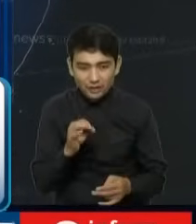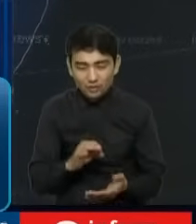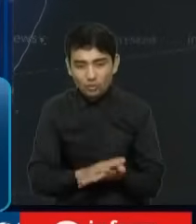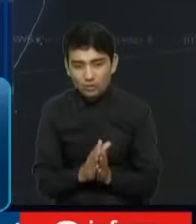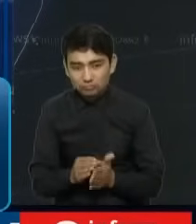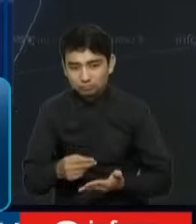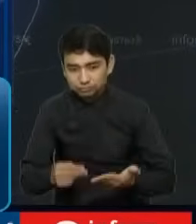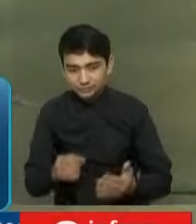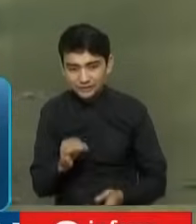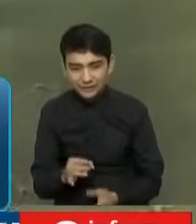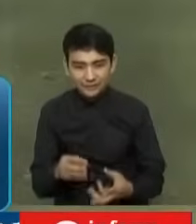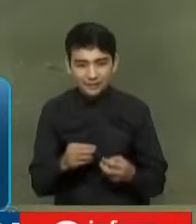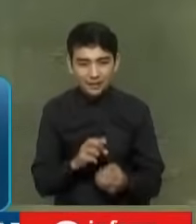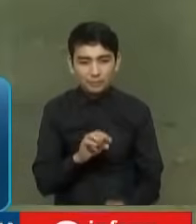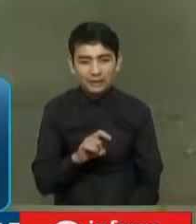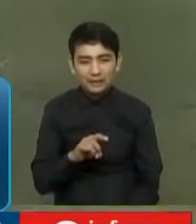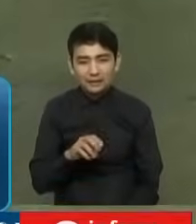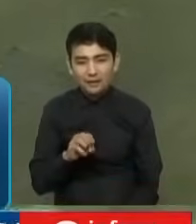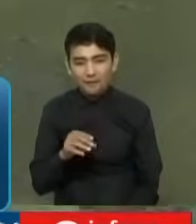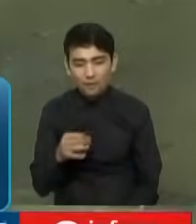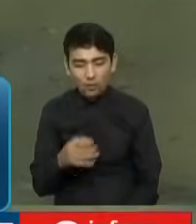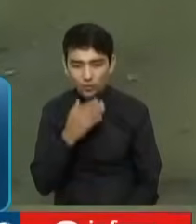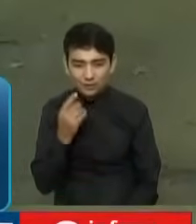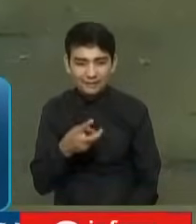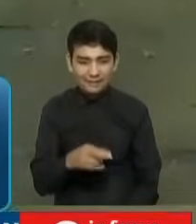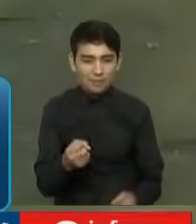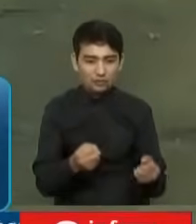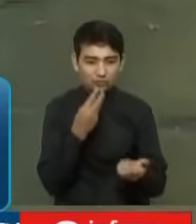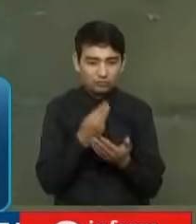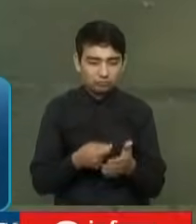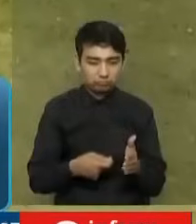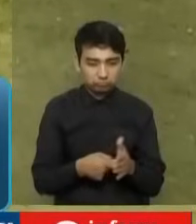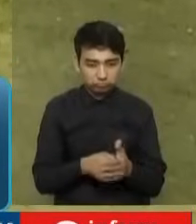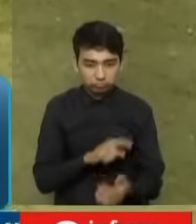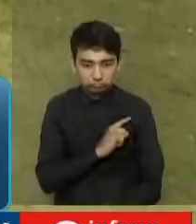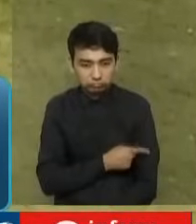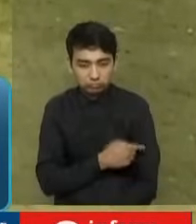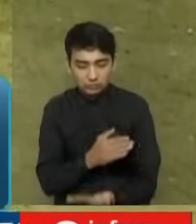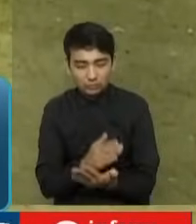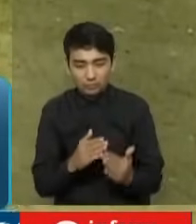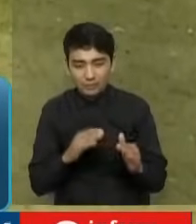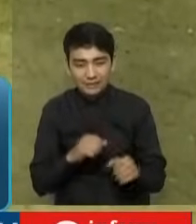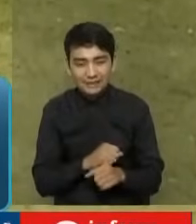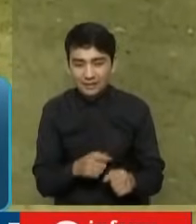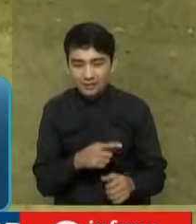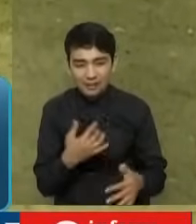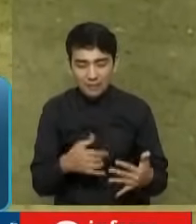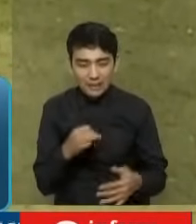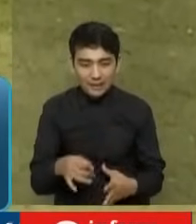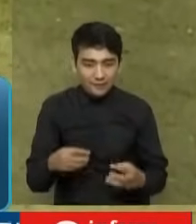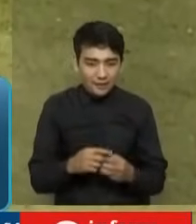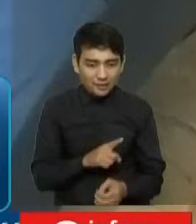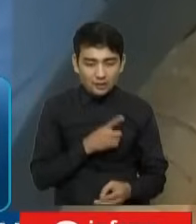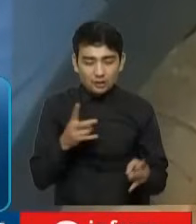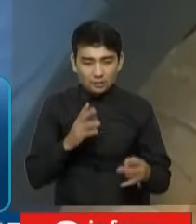как небытовой потребитель для электрозарядной станции, если у вас мощная электрозарядная станция. Эксперты считают, что эта мера необходима, так как